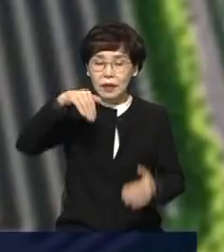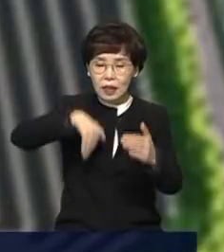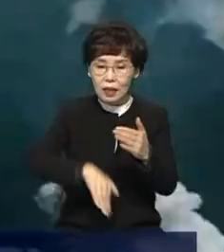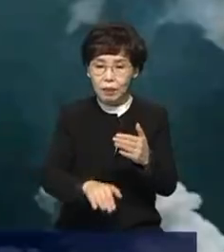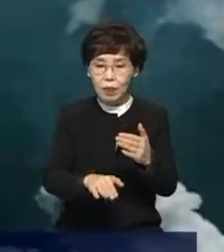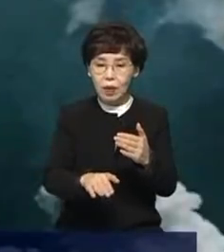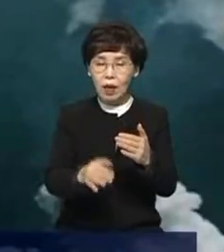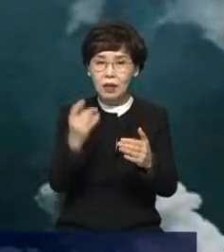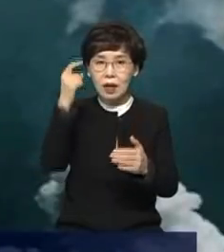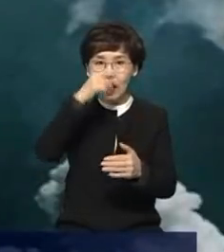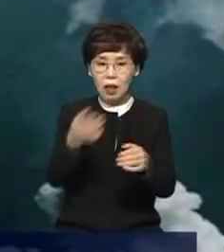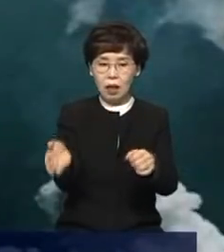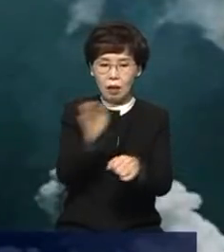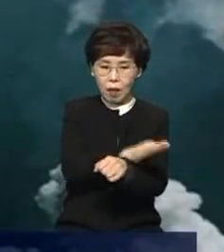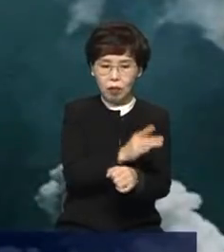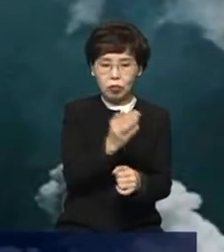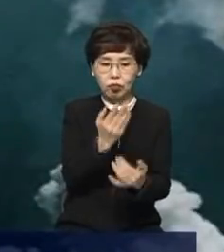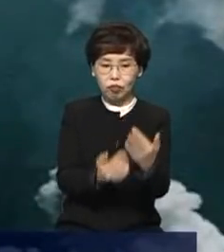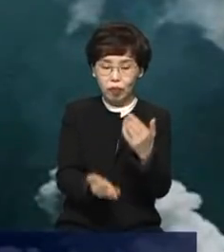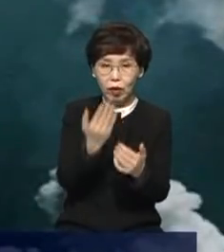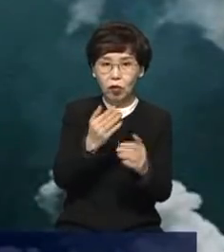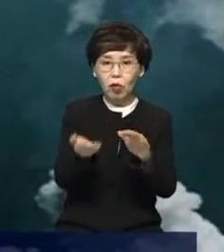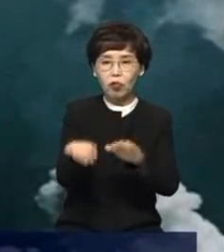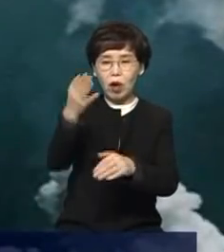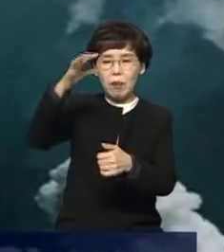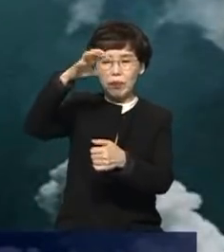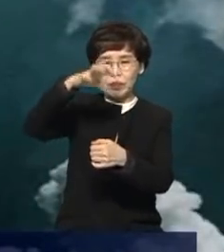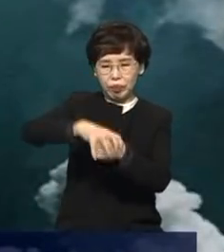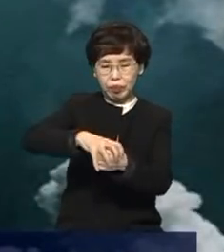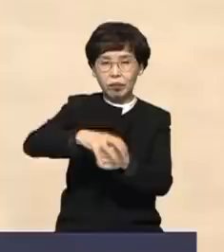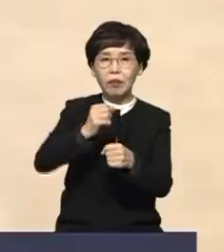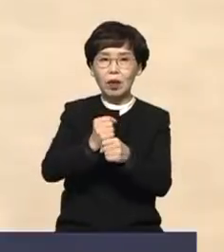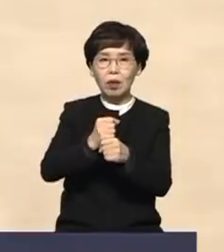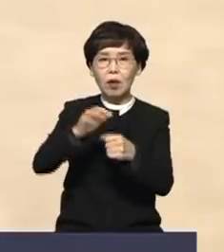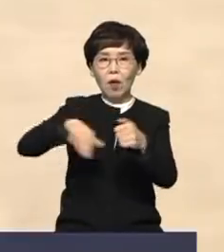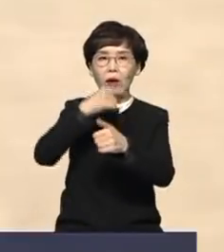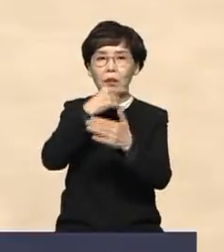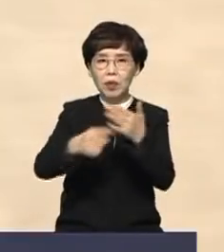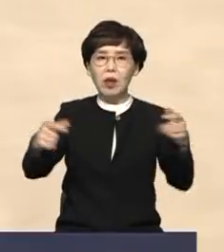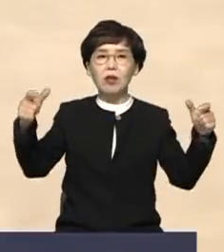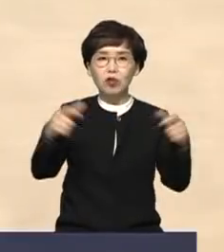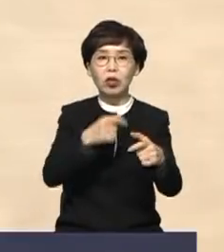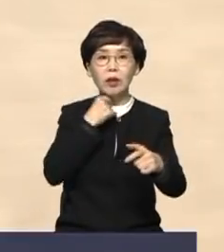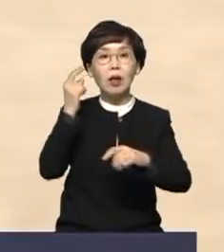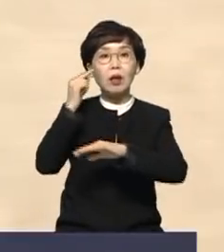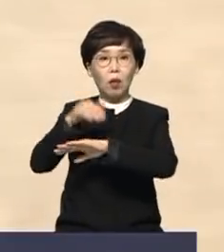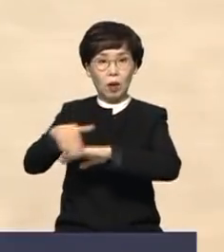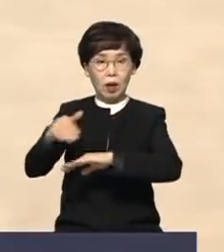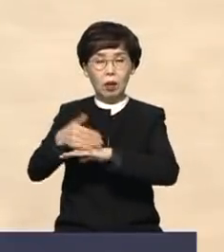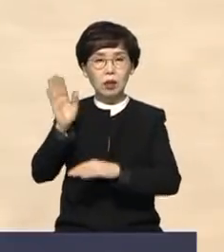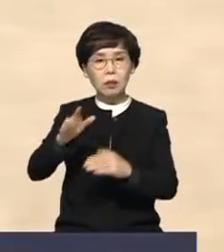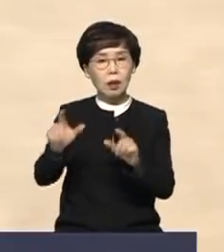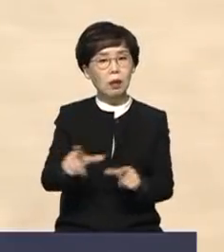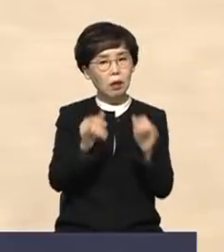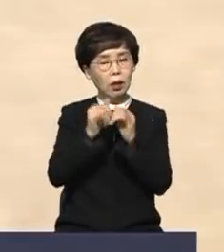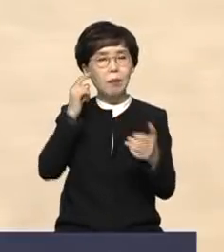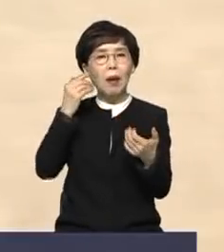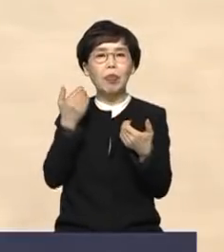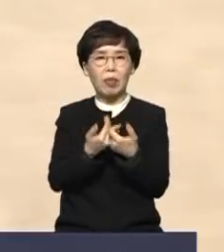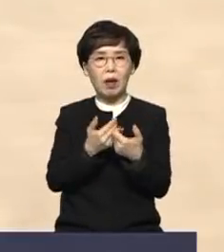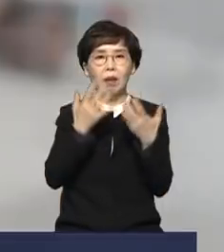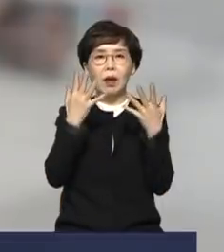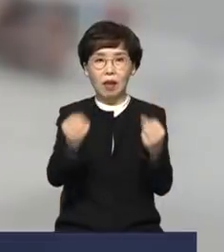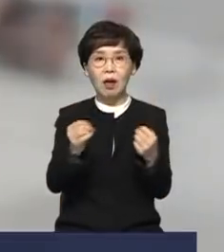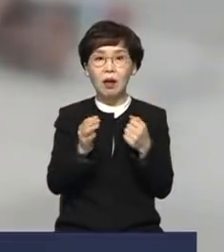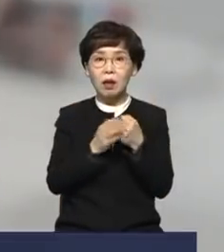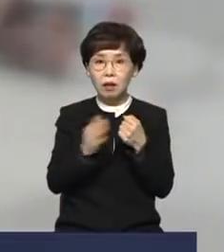매립하고 상부는 밀폐해 환경 피해를 최소화하겠다는 게 인천시의 구상이지만 주민들의 반대 여론이 만만치